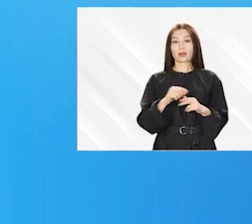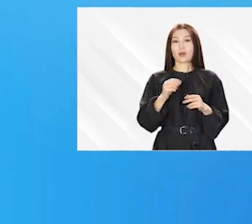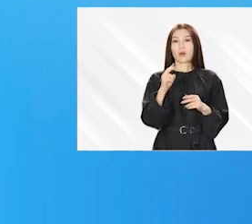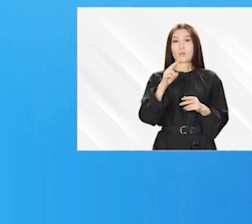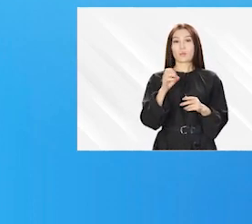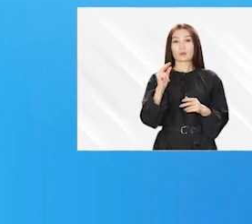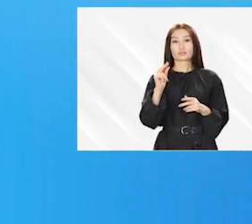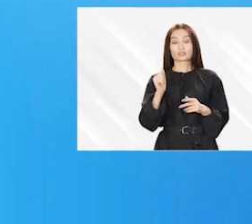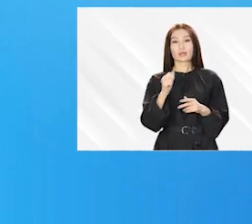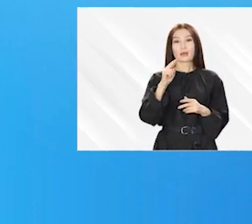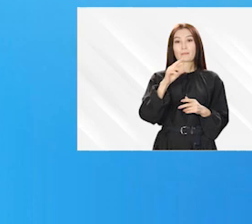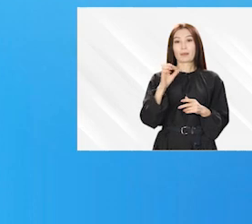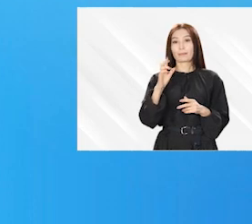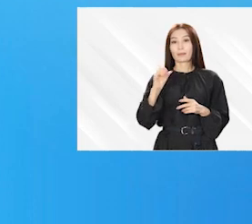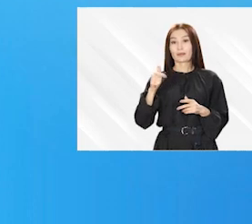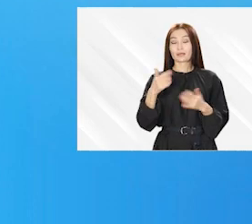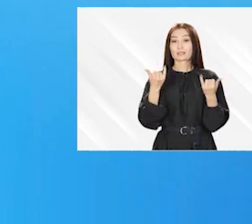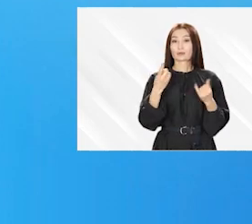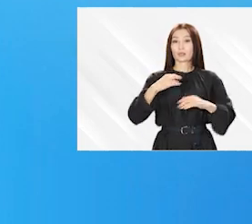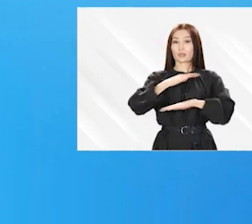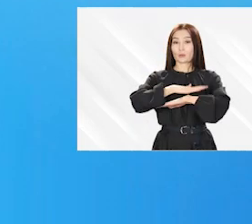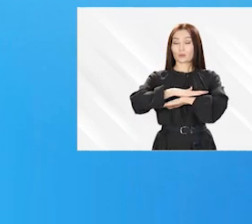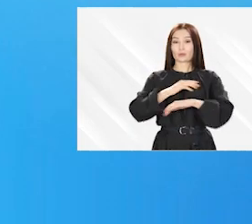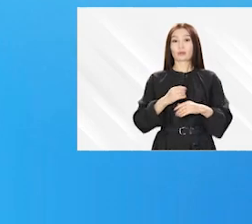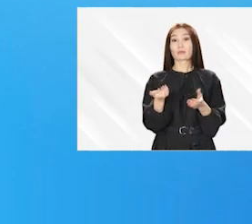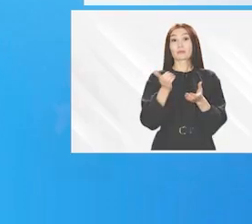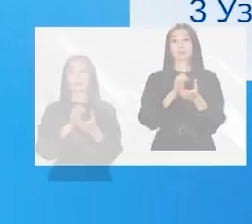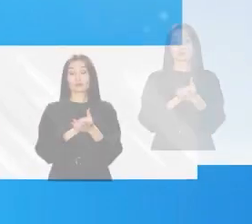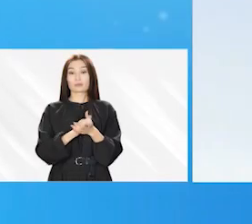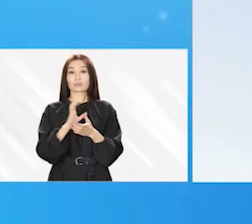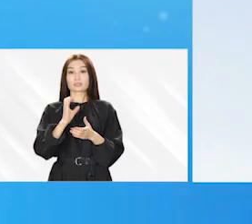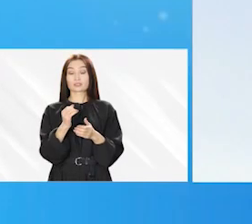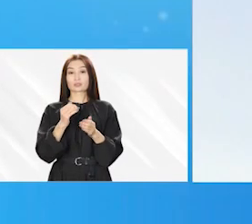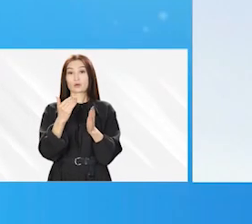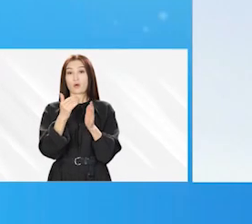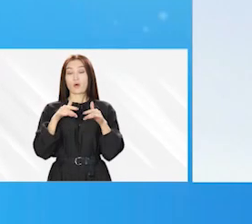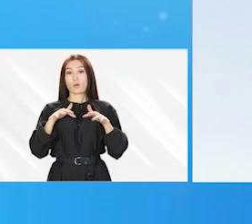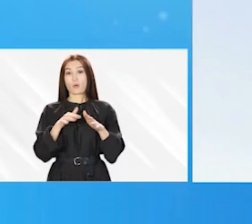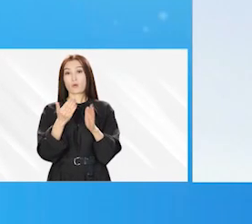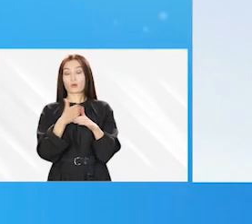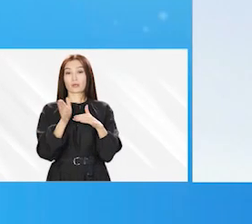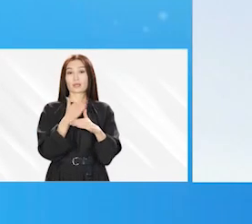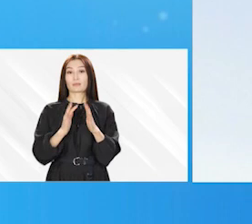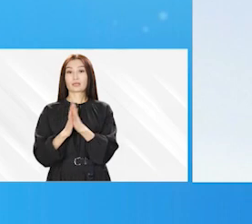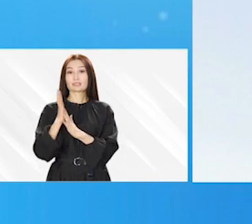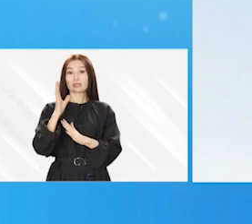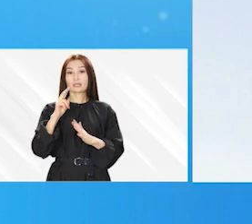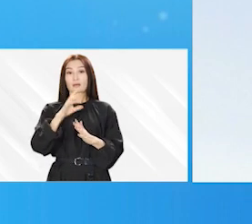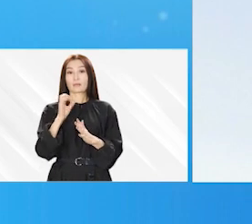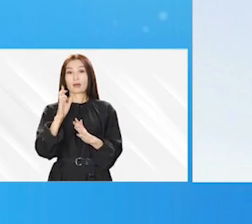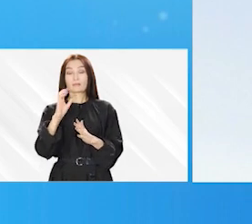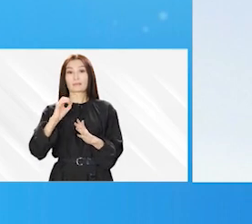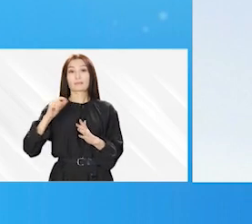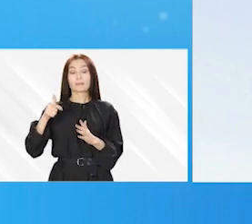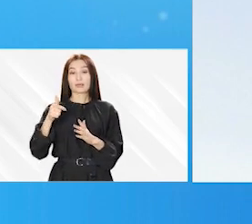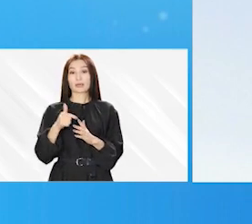зачаточный побег сегодня на уроке познакомимся с органом растения побега изучим строение